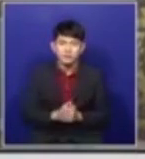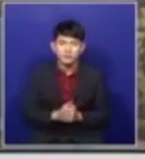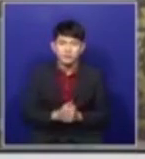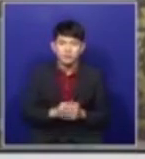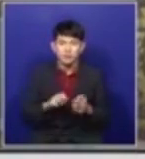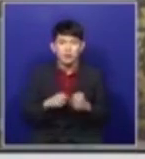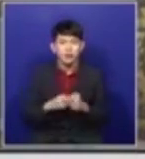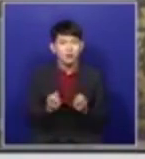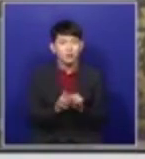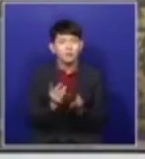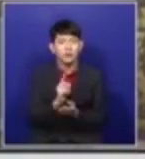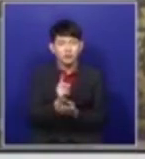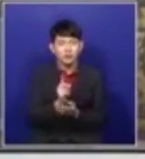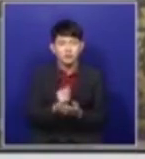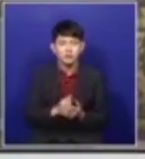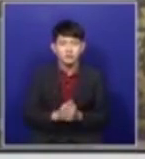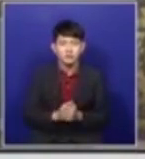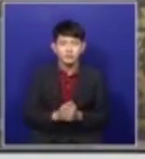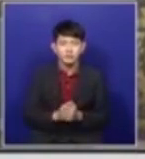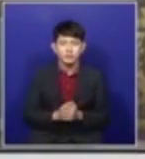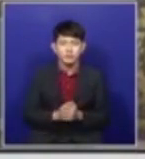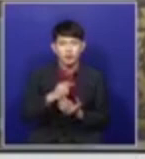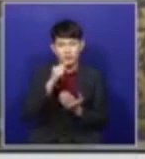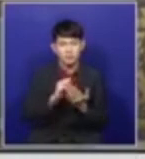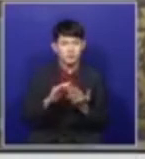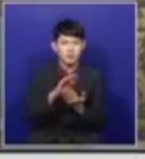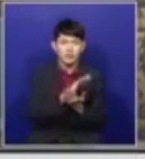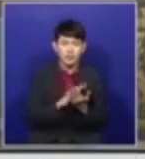มีอะไรจะเกิดขึ้นหมู่บ้านเมืองก็เข้าสู่ยุค